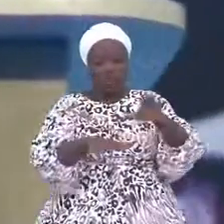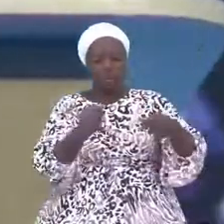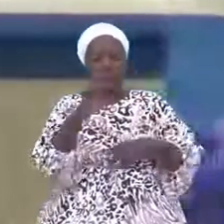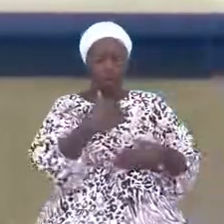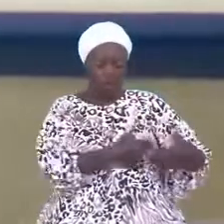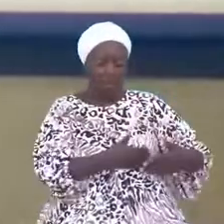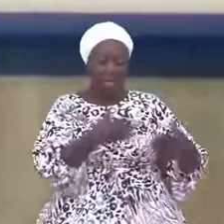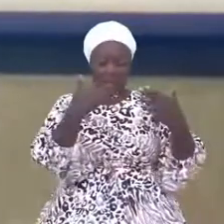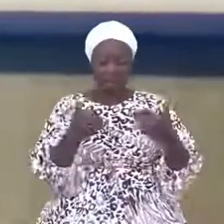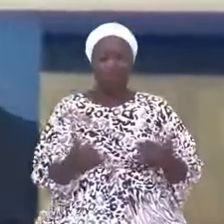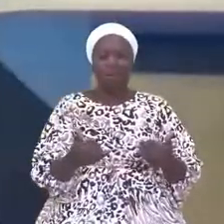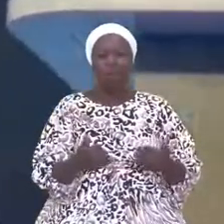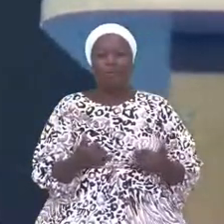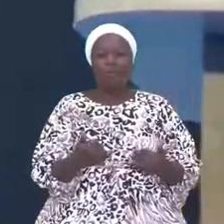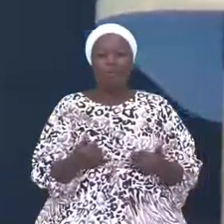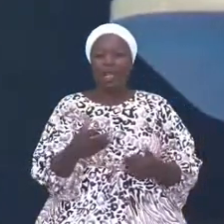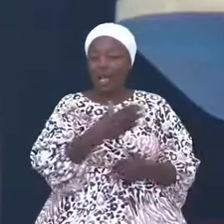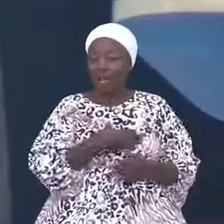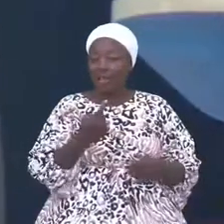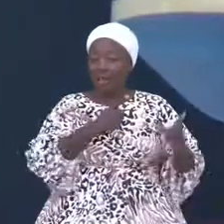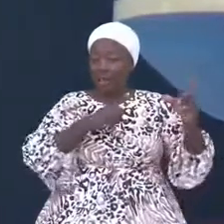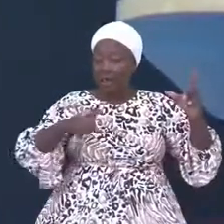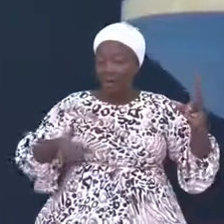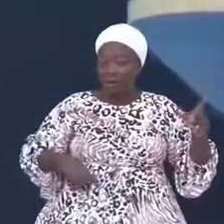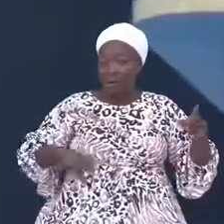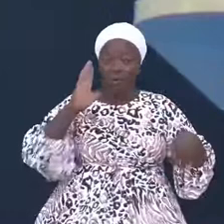là-bas. J'ai dit, il passe à tes côtés là-bas.